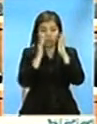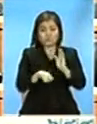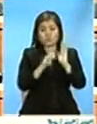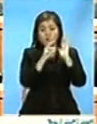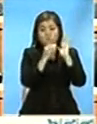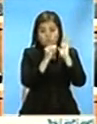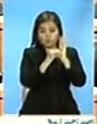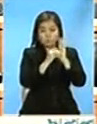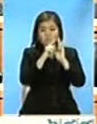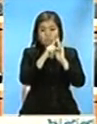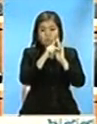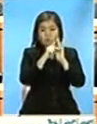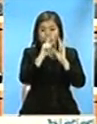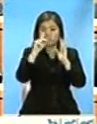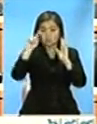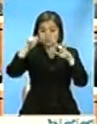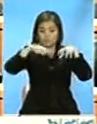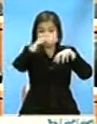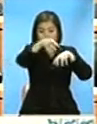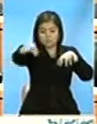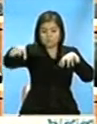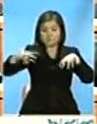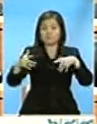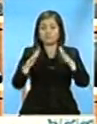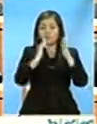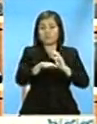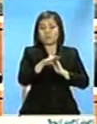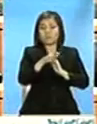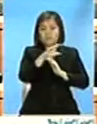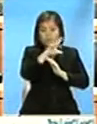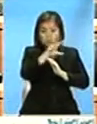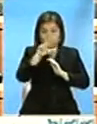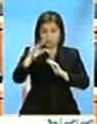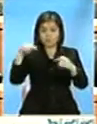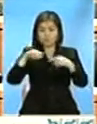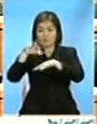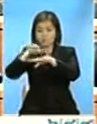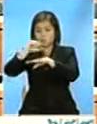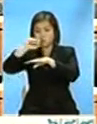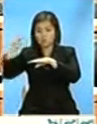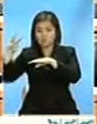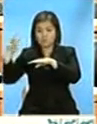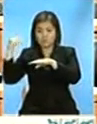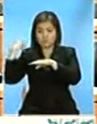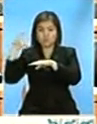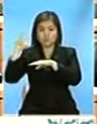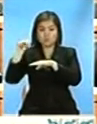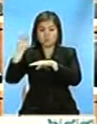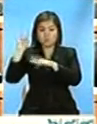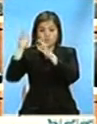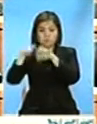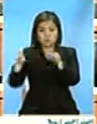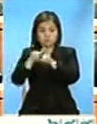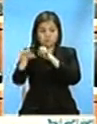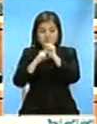33เขตถ้าเป็นสว.200คนจะมีประมาณ18คนถูกไหมครับเหมือนกับในปี49